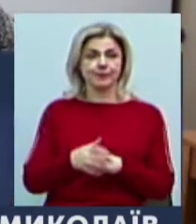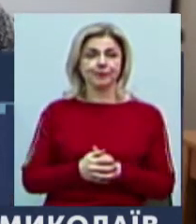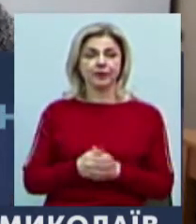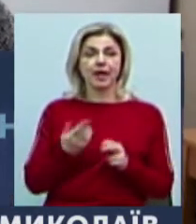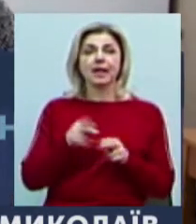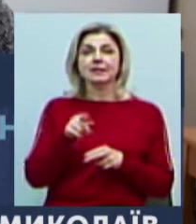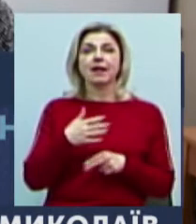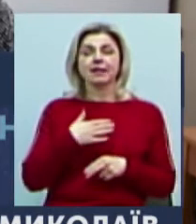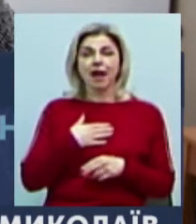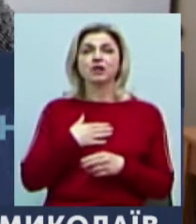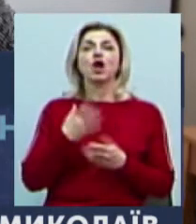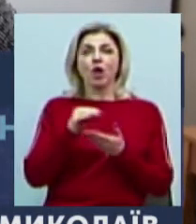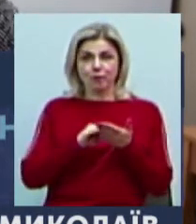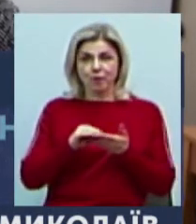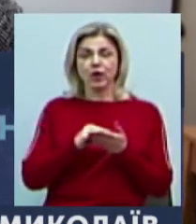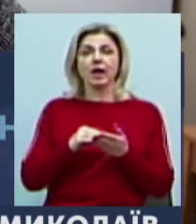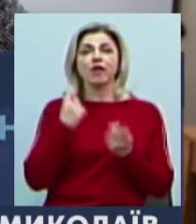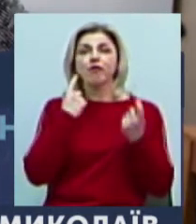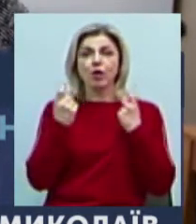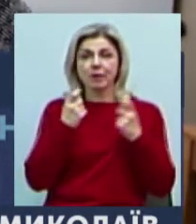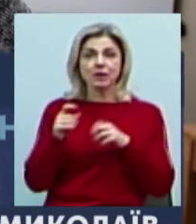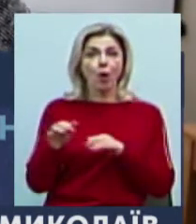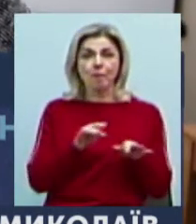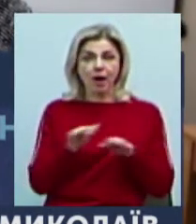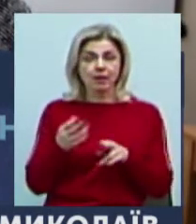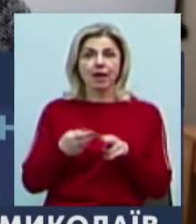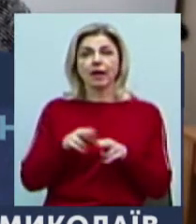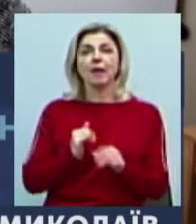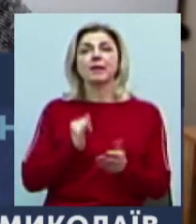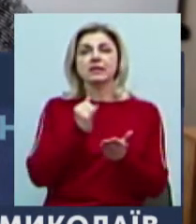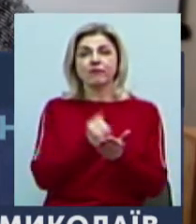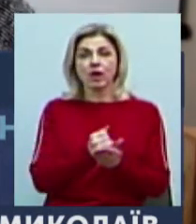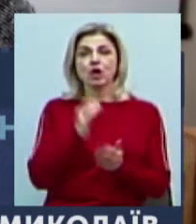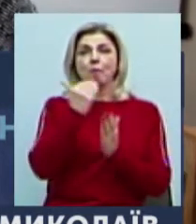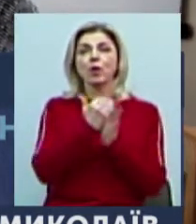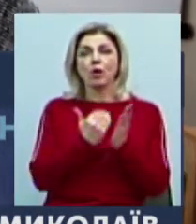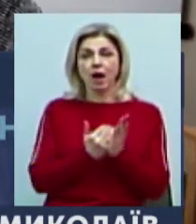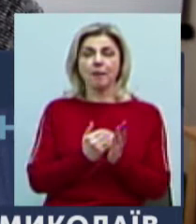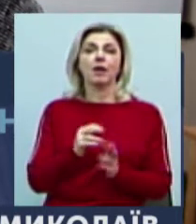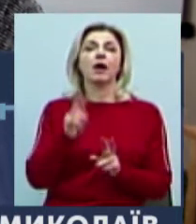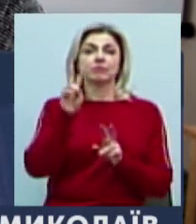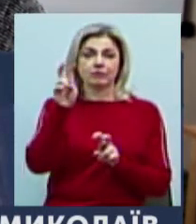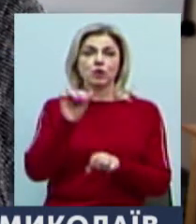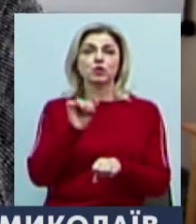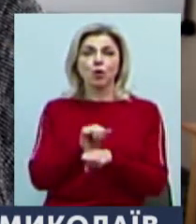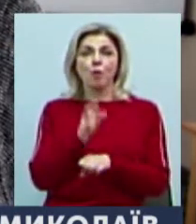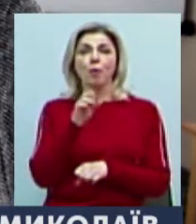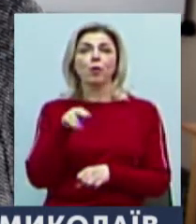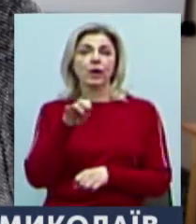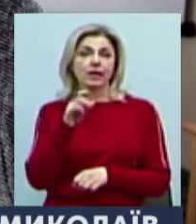чергова кампанія, інформаційна кампанія, яка присвячена програмі «Стоп булінг». Сьогодні ми працювали